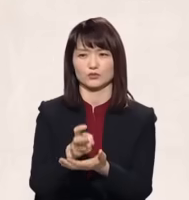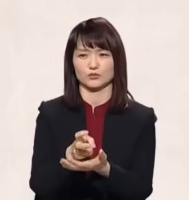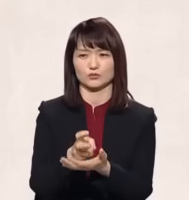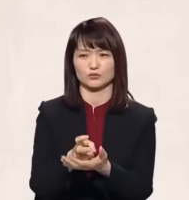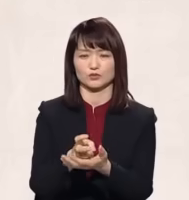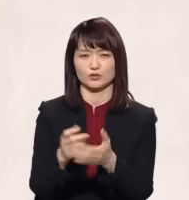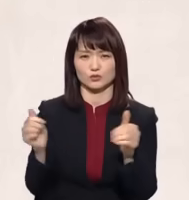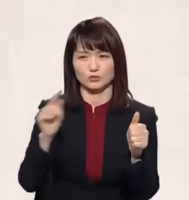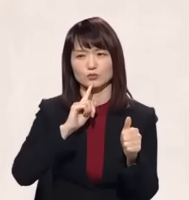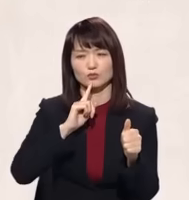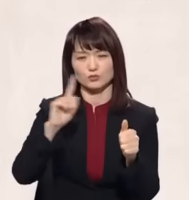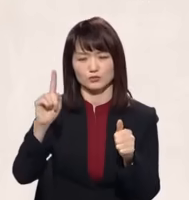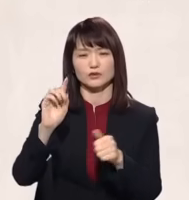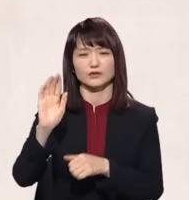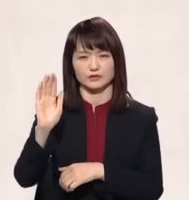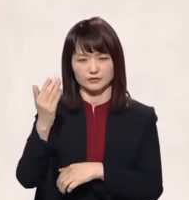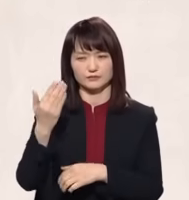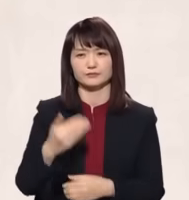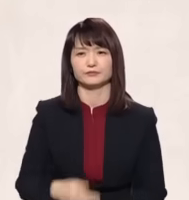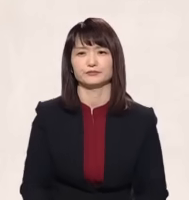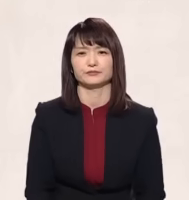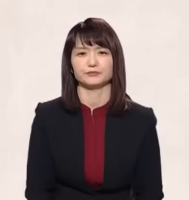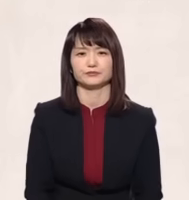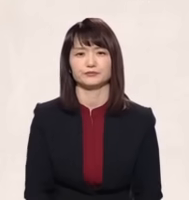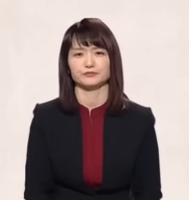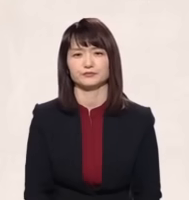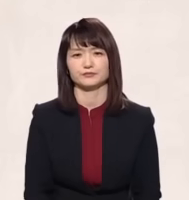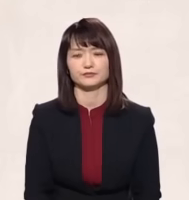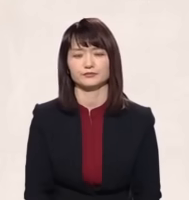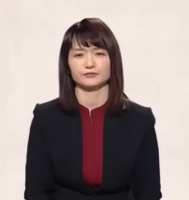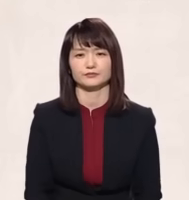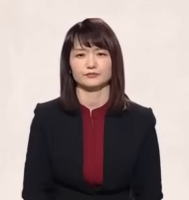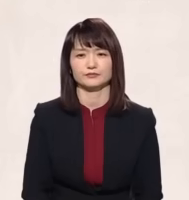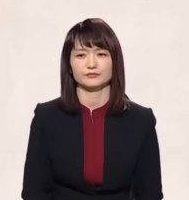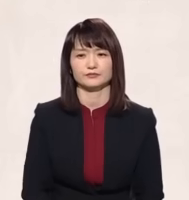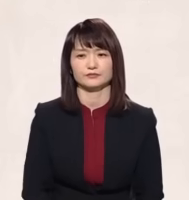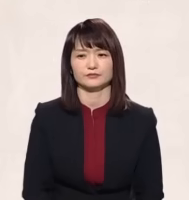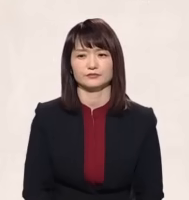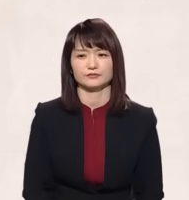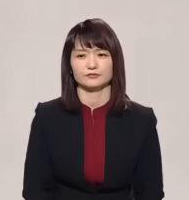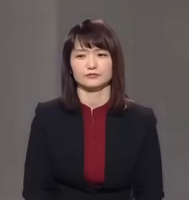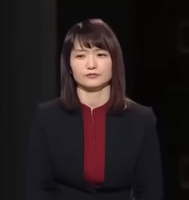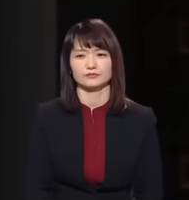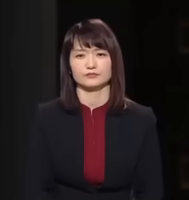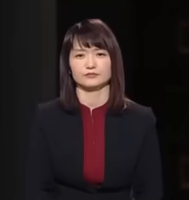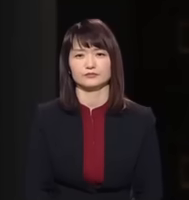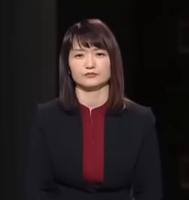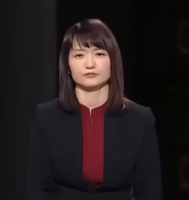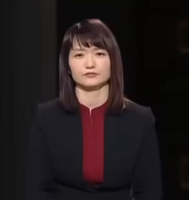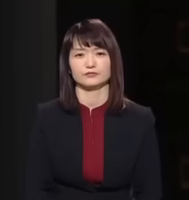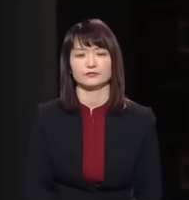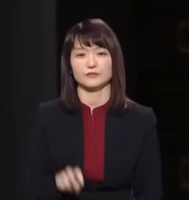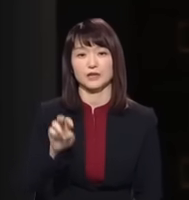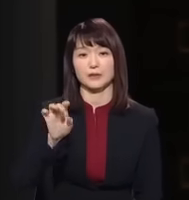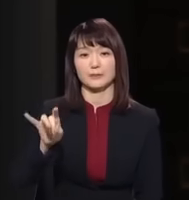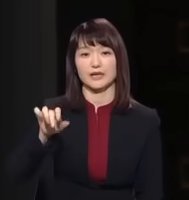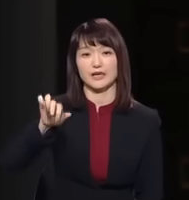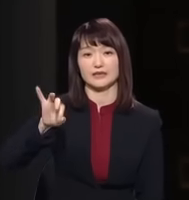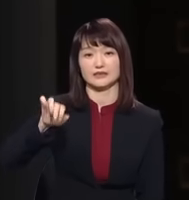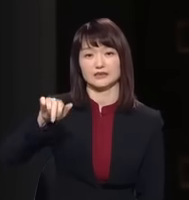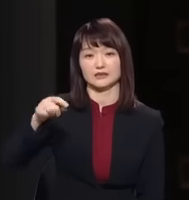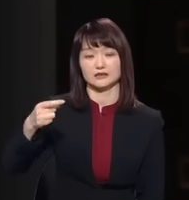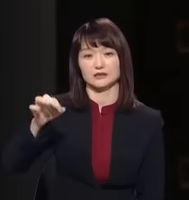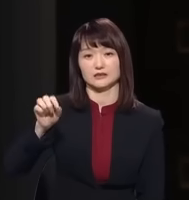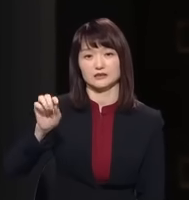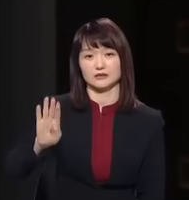입장이다. 이런 식의 어떻게 보면 주장을 했습니다. 자, 그렇다면 메이크업 그 샵